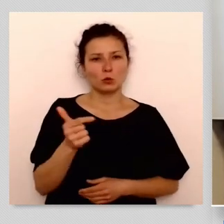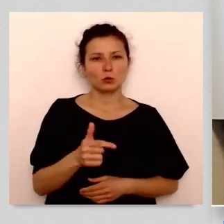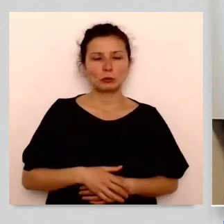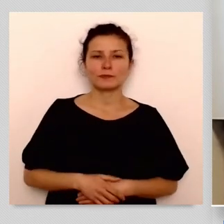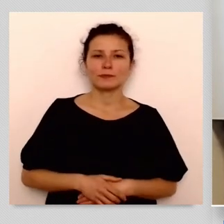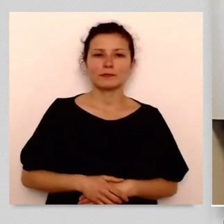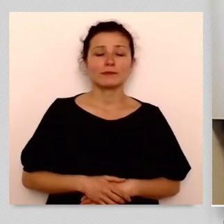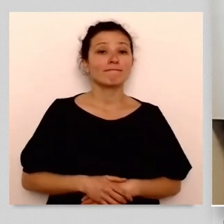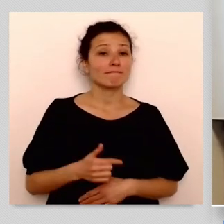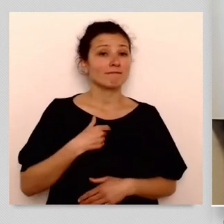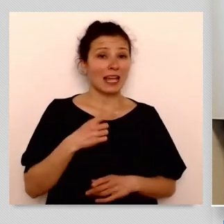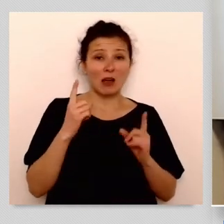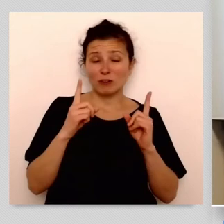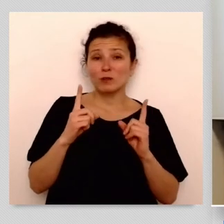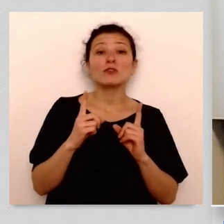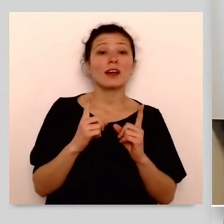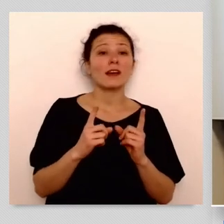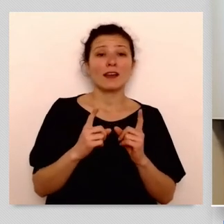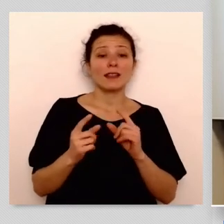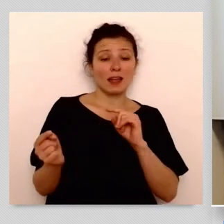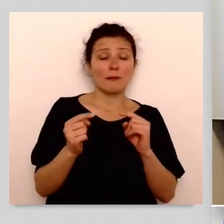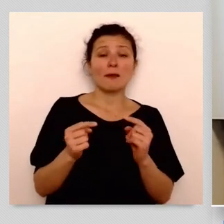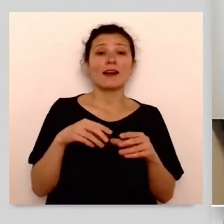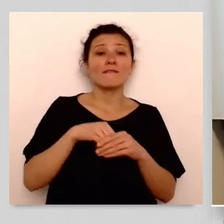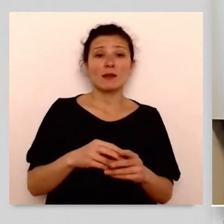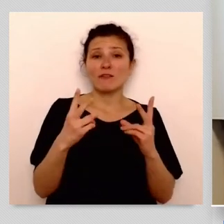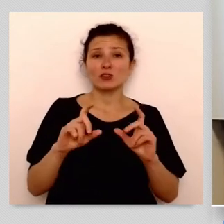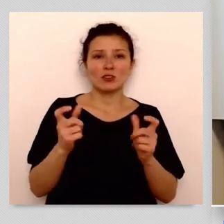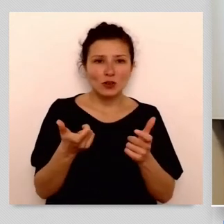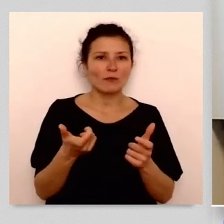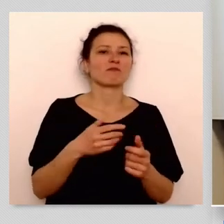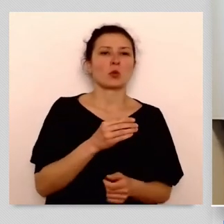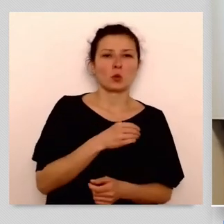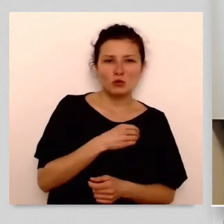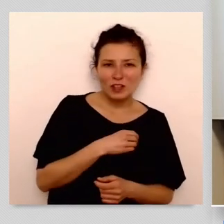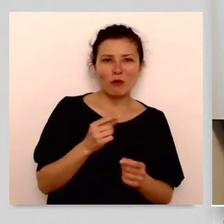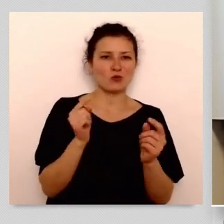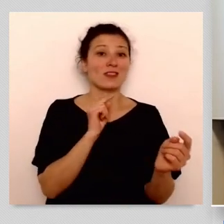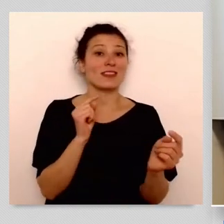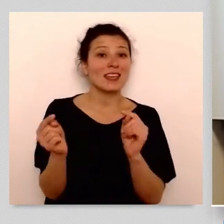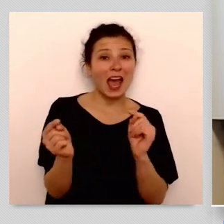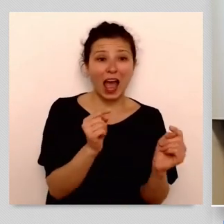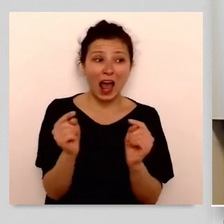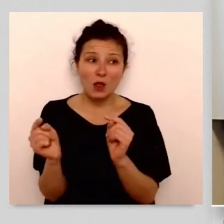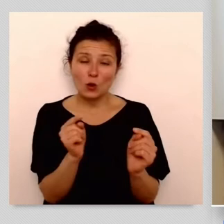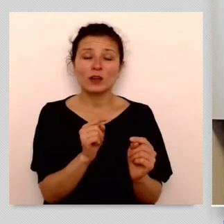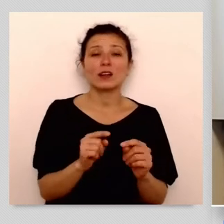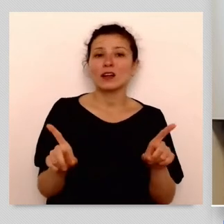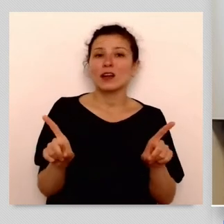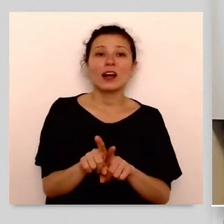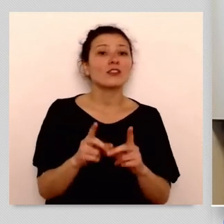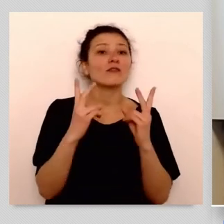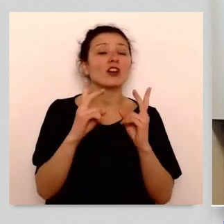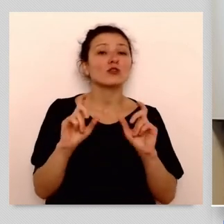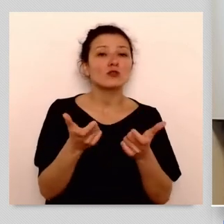tej debacie jest postawienie na uczciwość, na dialog, ale przede wszystkim konieczny jest szybki